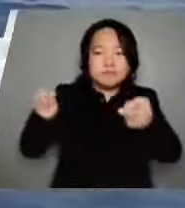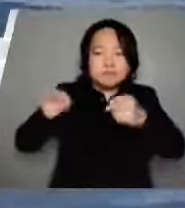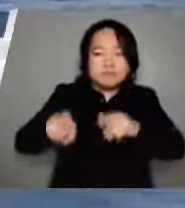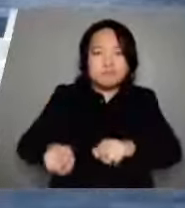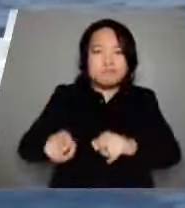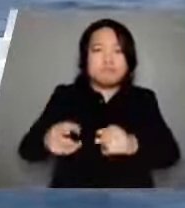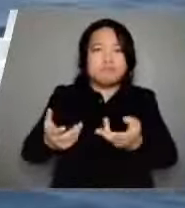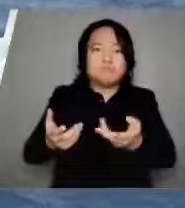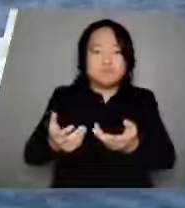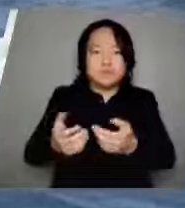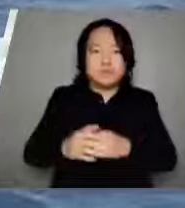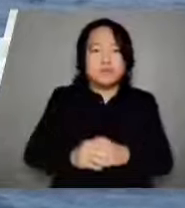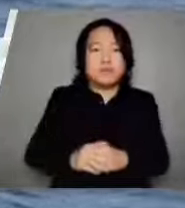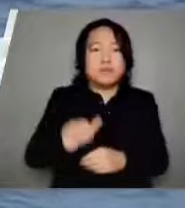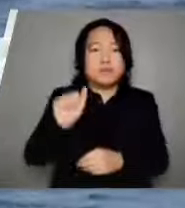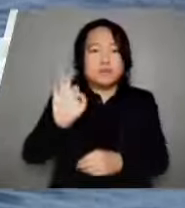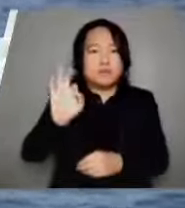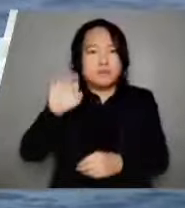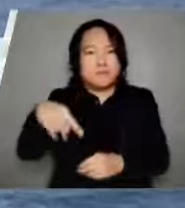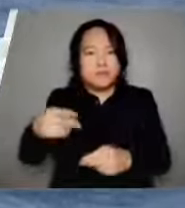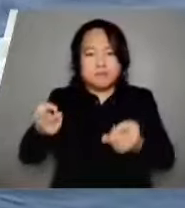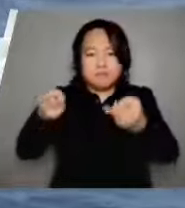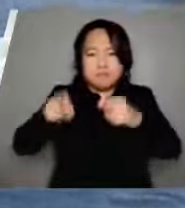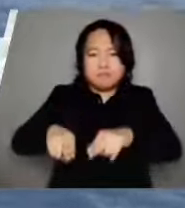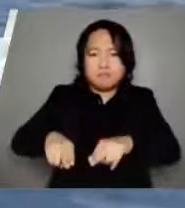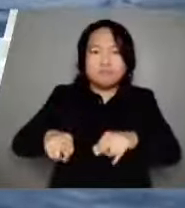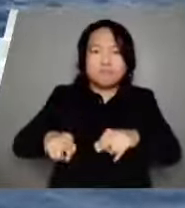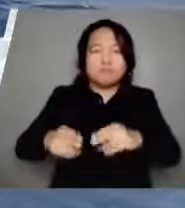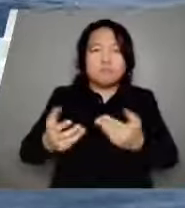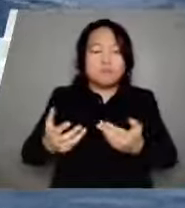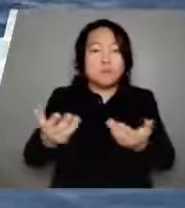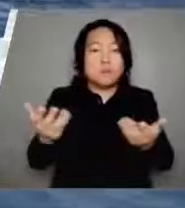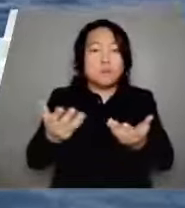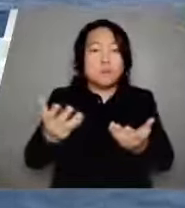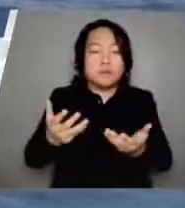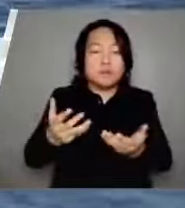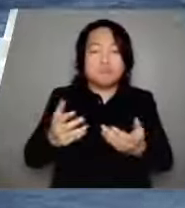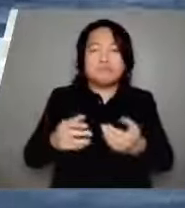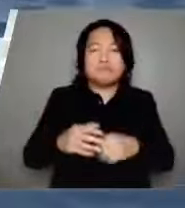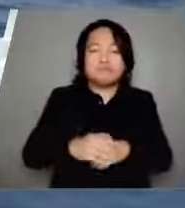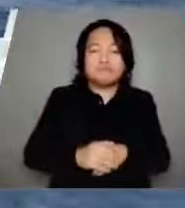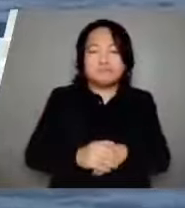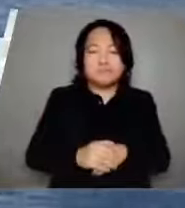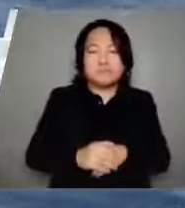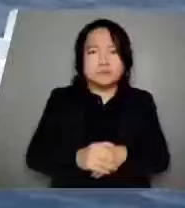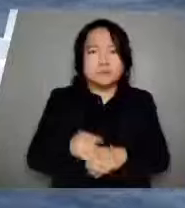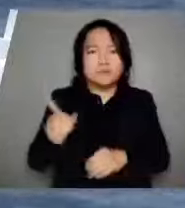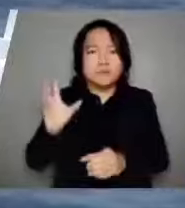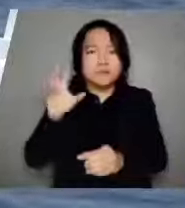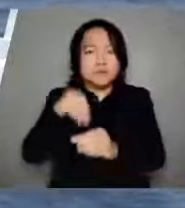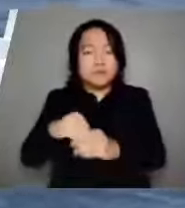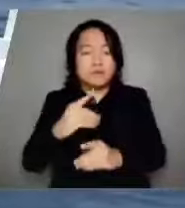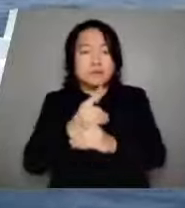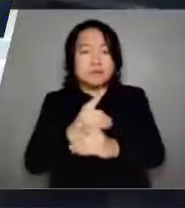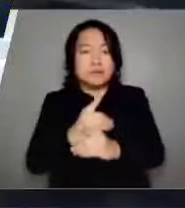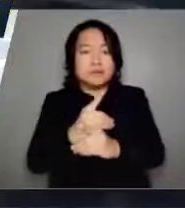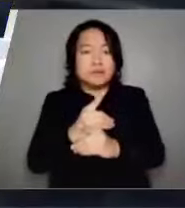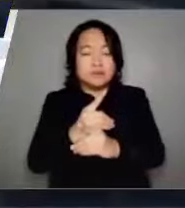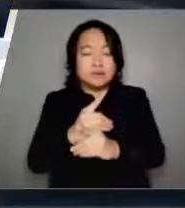Westcom na umano'y inaprubahan sa chain command kasama ang Defense Secretary at National Security